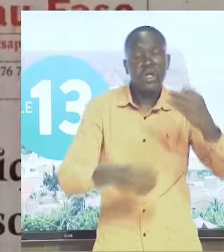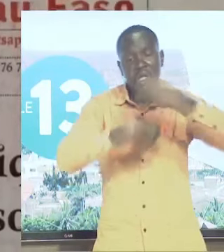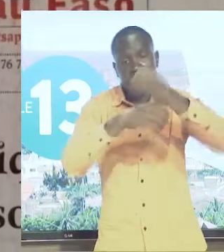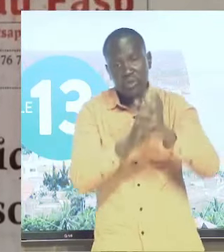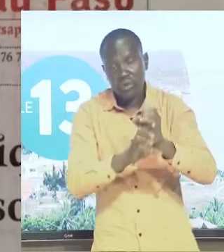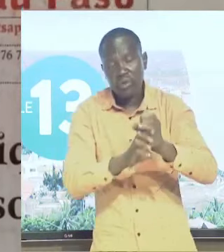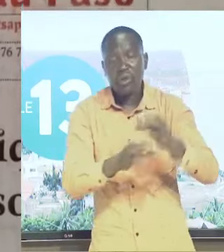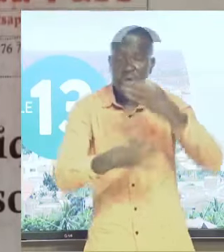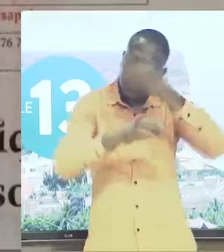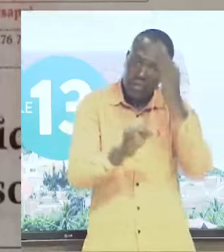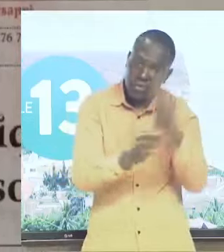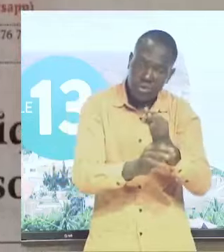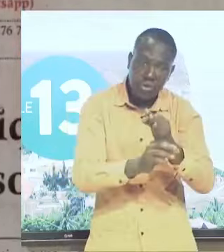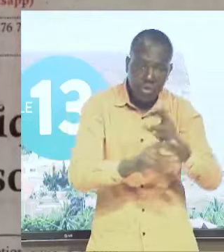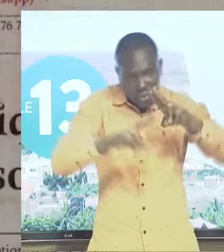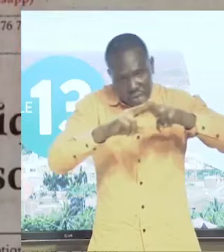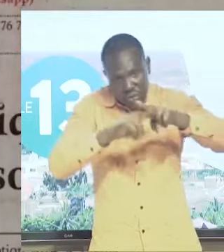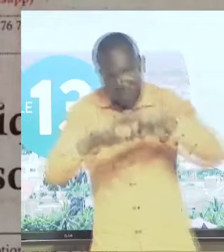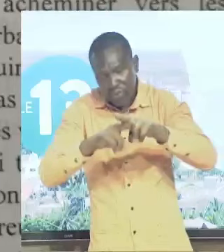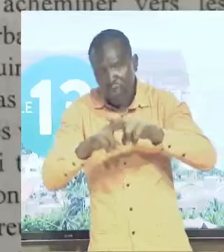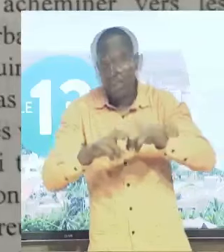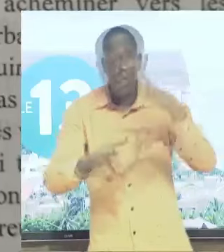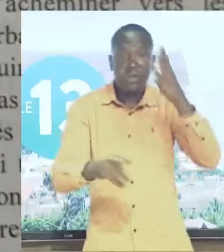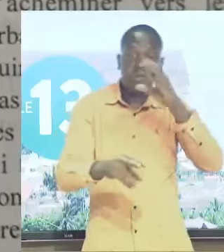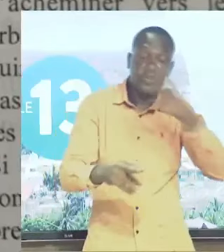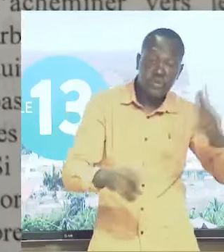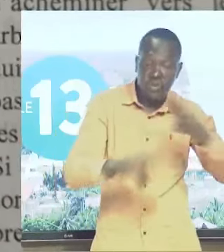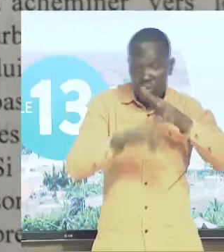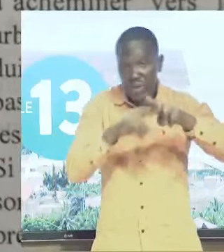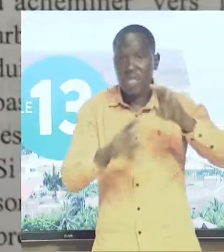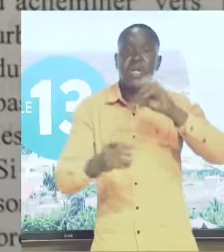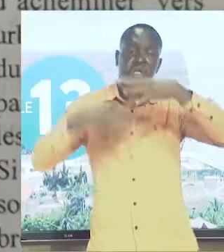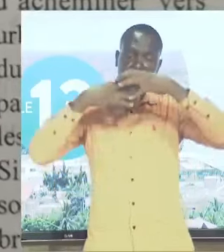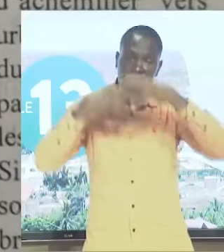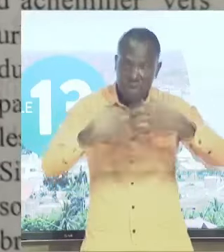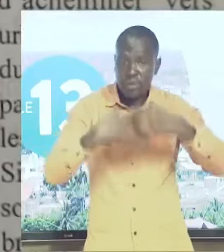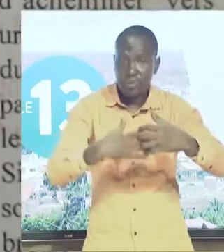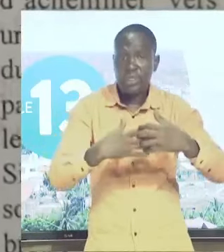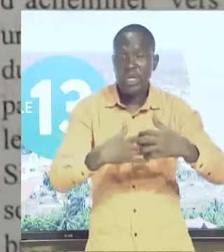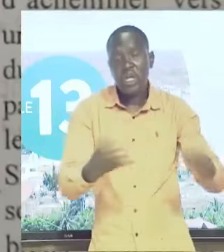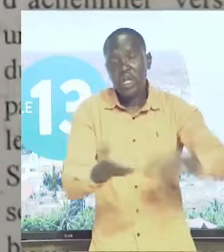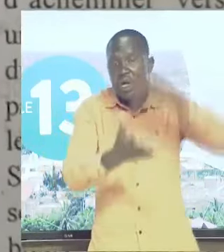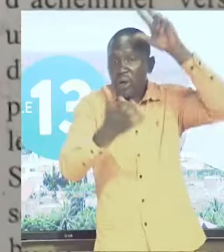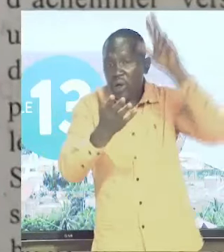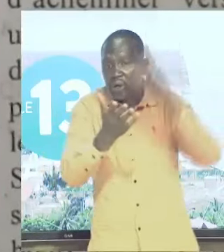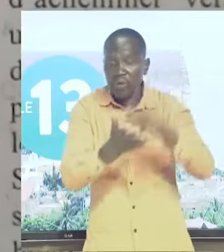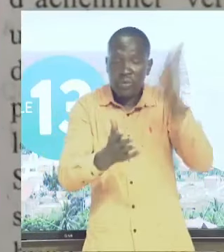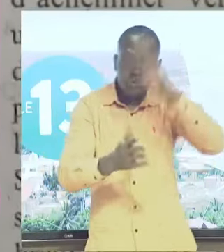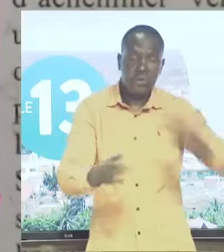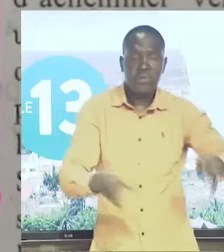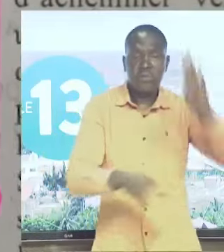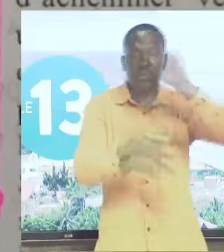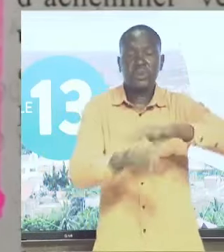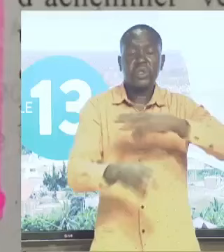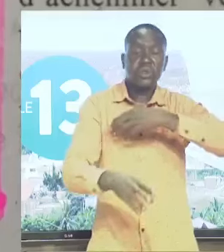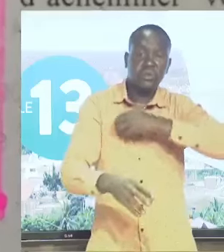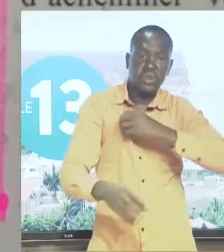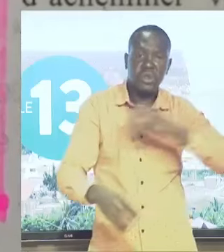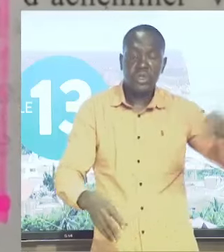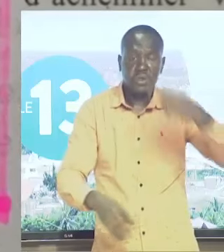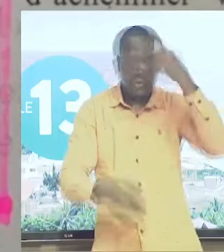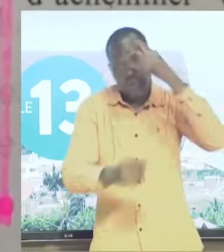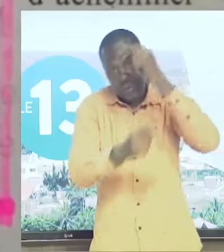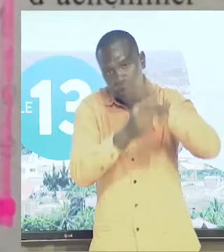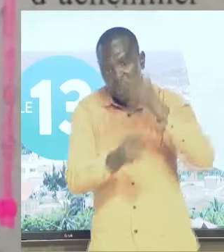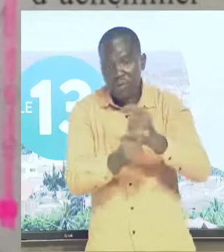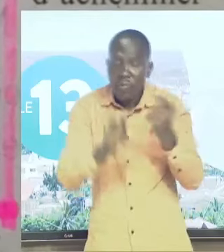de pose de rails dénommée Faso Rail. Cette société, dont le siège sera à Bobo Dioulasso, marque la volonté du gouvernement de travailler à mettre en